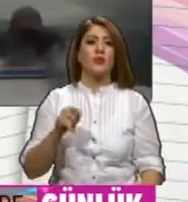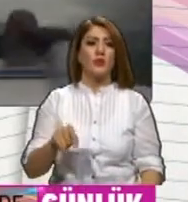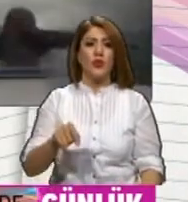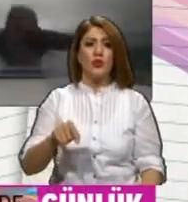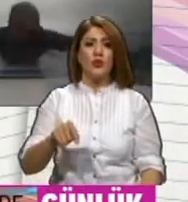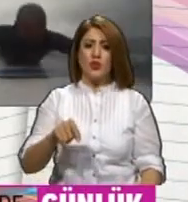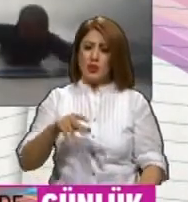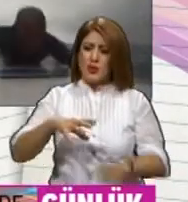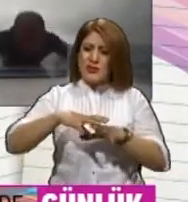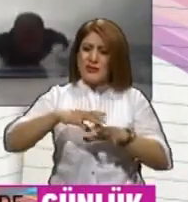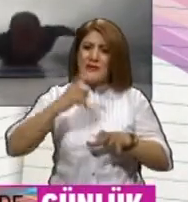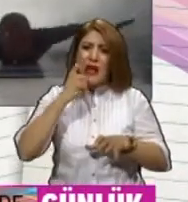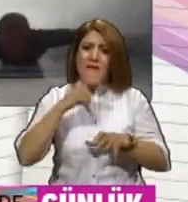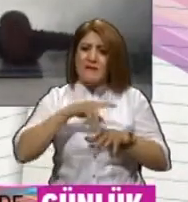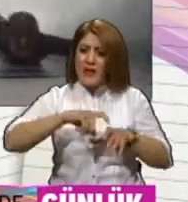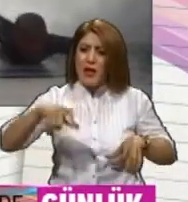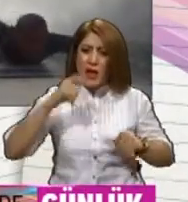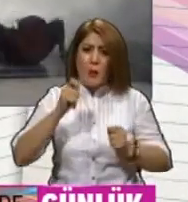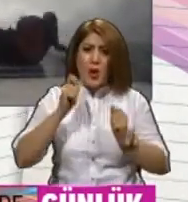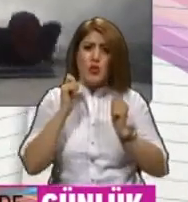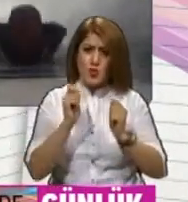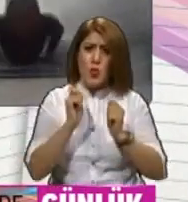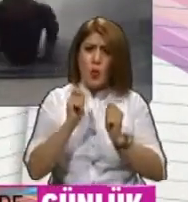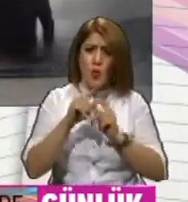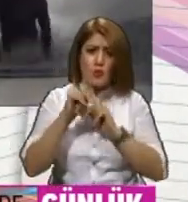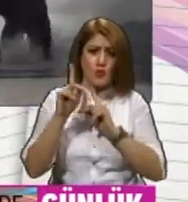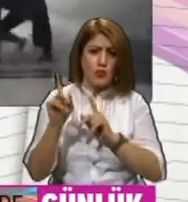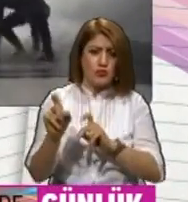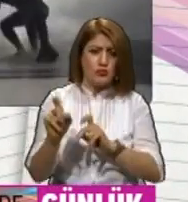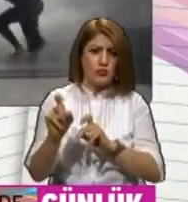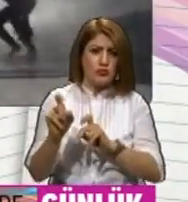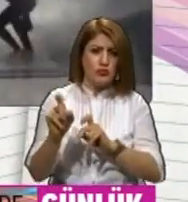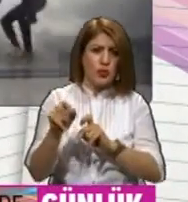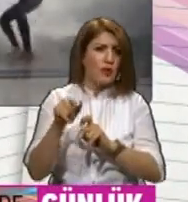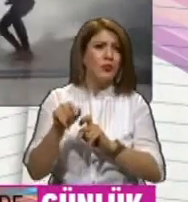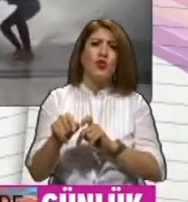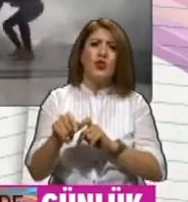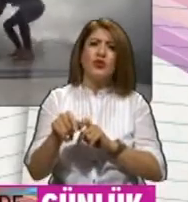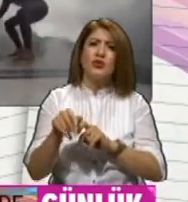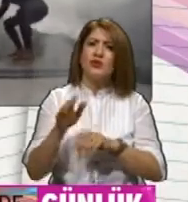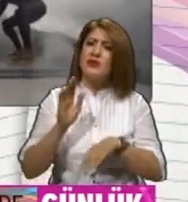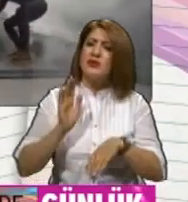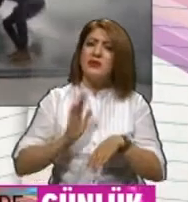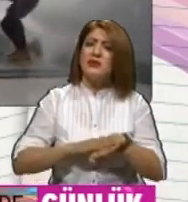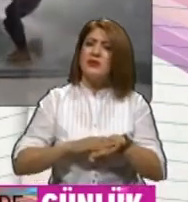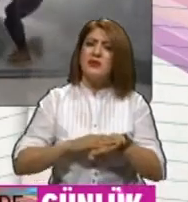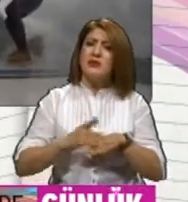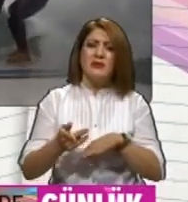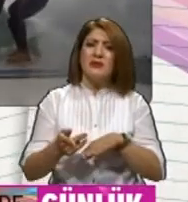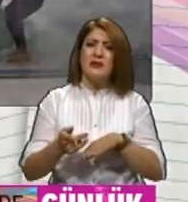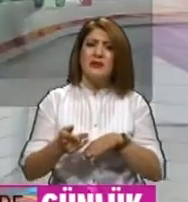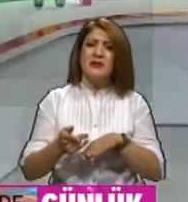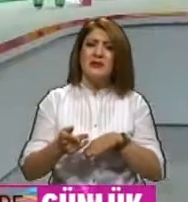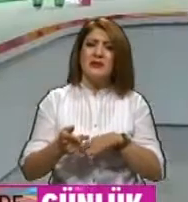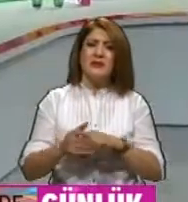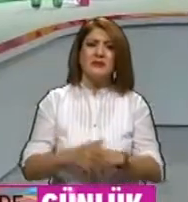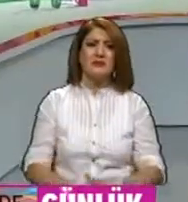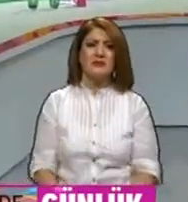evet, denge açısından. Özel zor tasarım mu? Yani nedir? Ahşap mı? Plastik yok. Nasıl yapılıyor? Sen abi istersen.